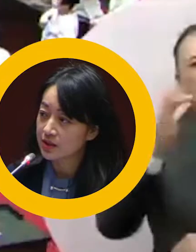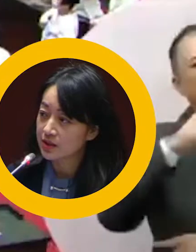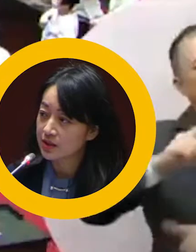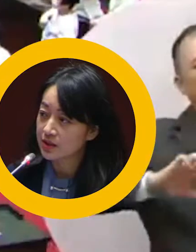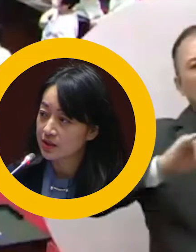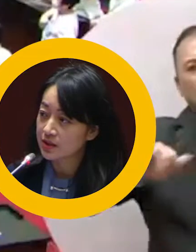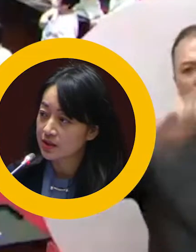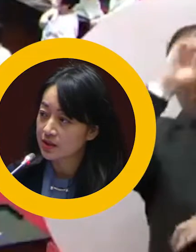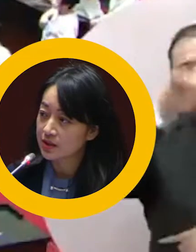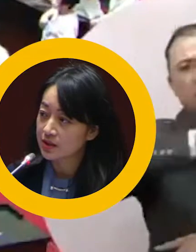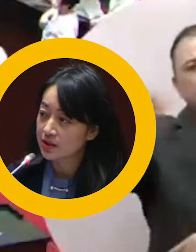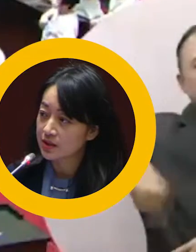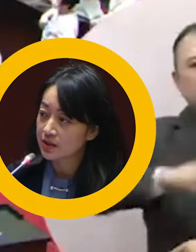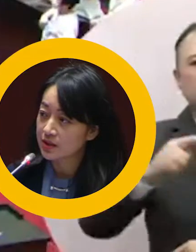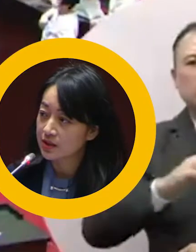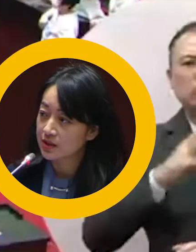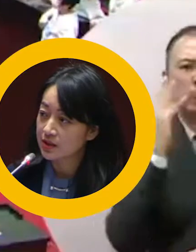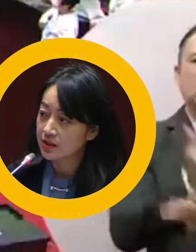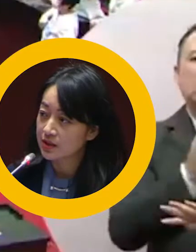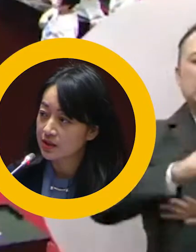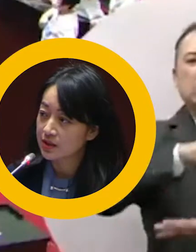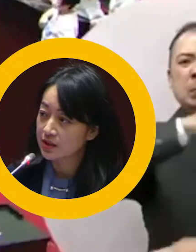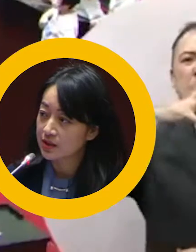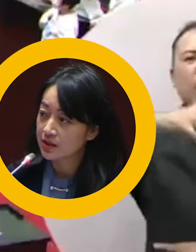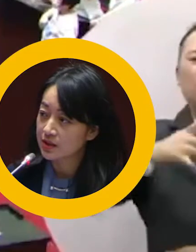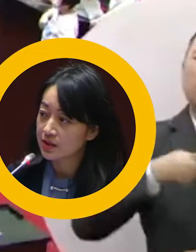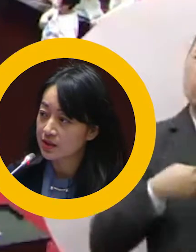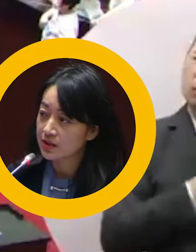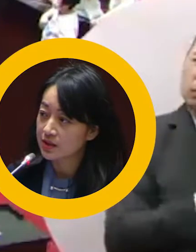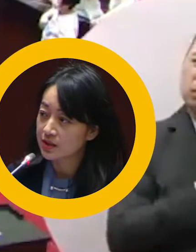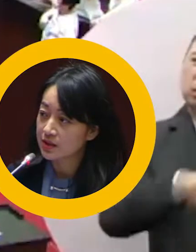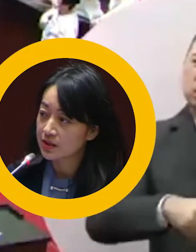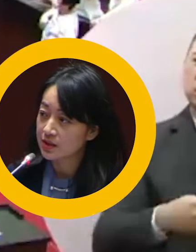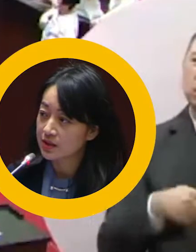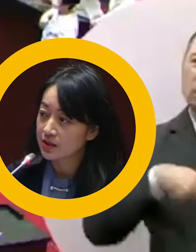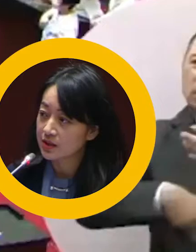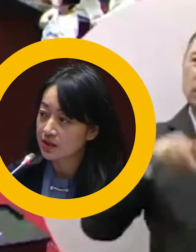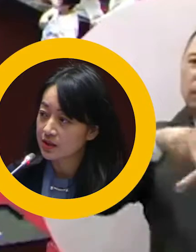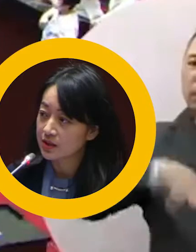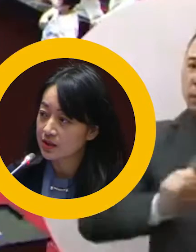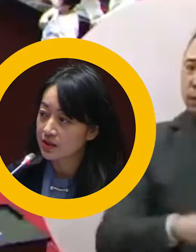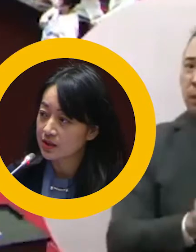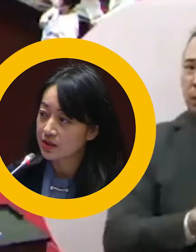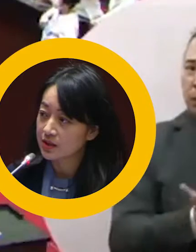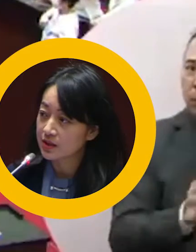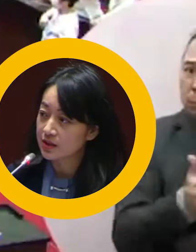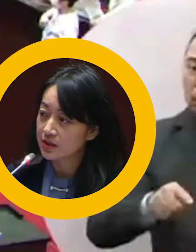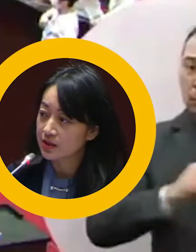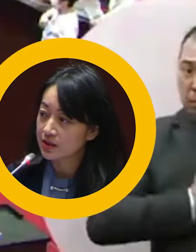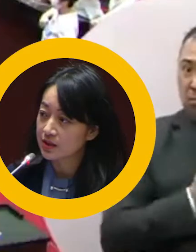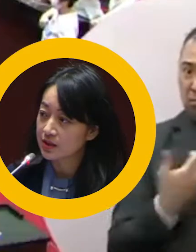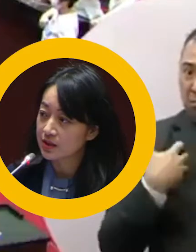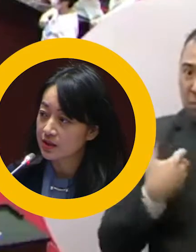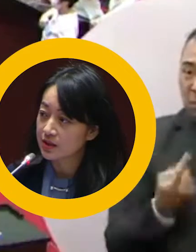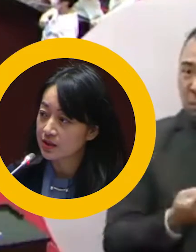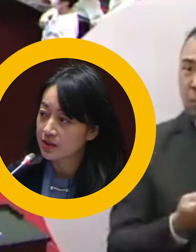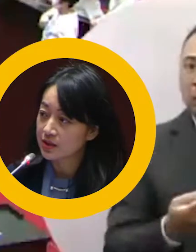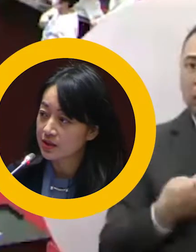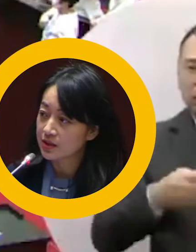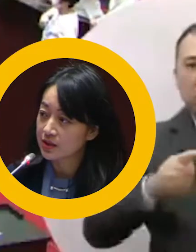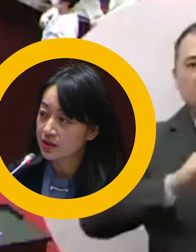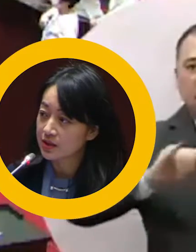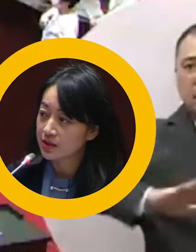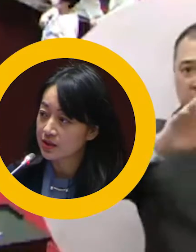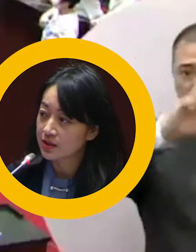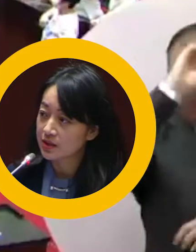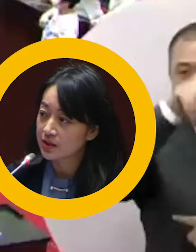党一再用这样霸占一场的方式，让我们作为一个称职的在野党，连要求质询的机会都没有，连我们能够要求民进党来好好